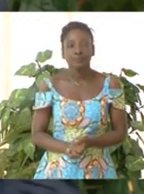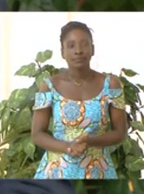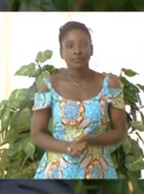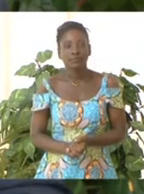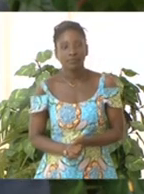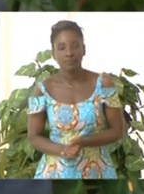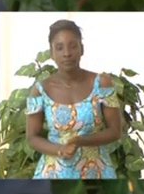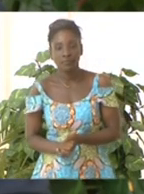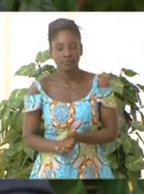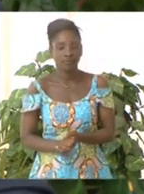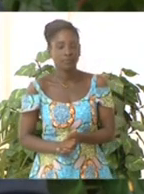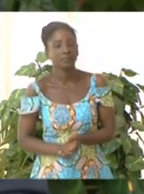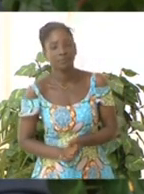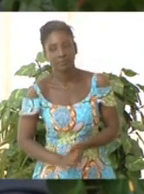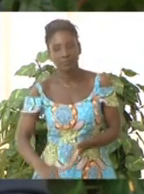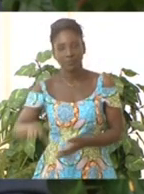Burkina Faso,